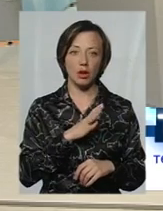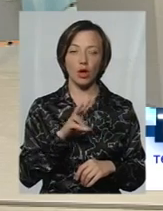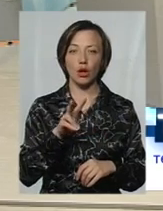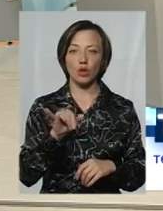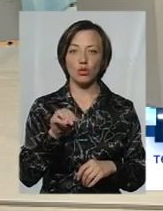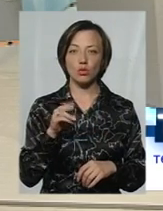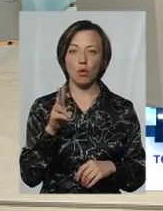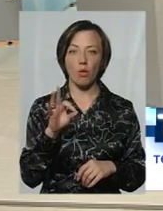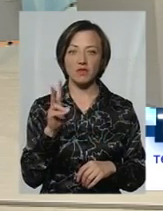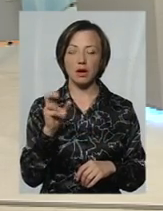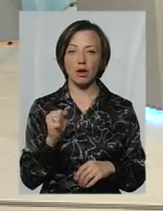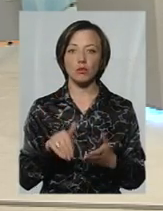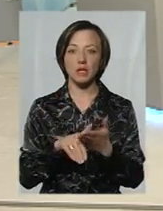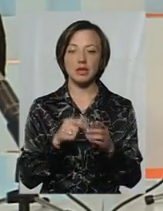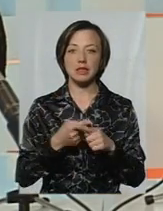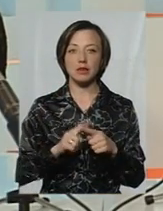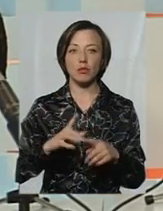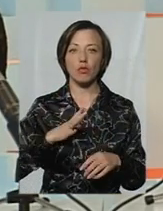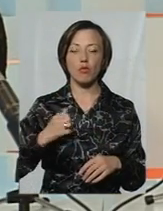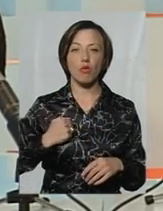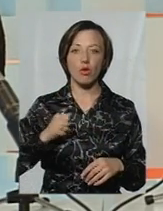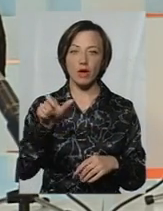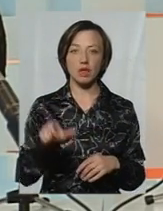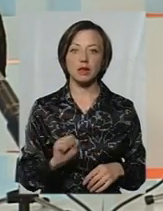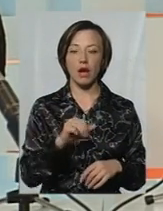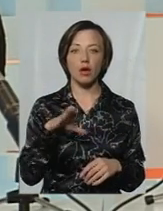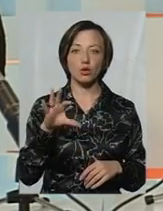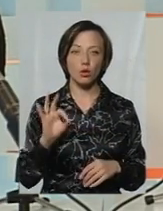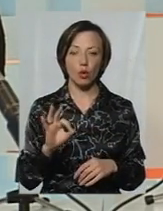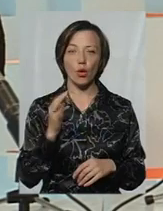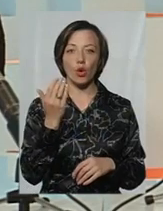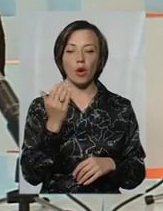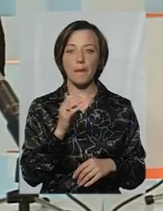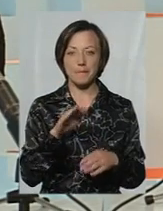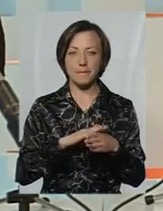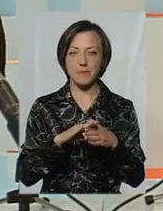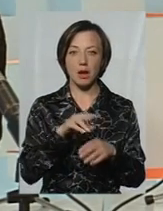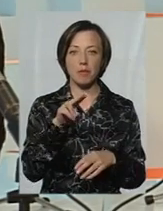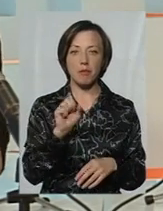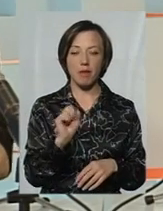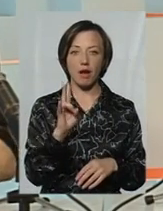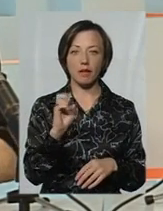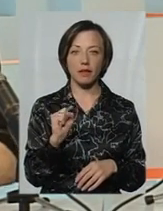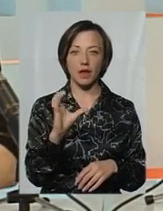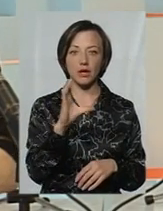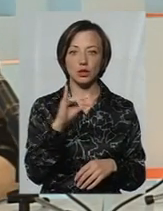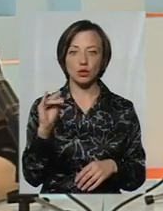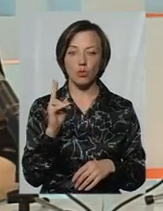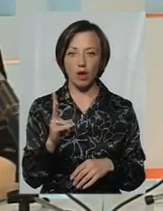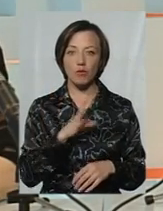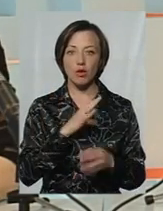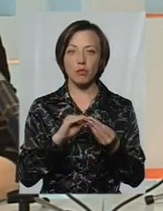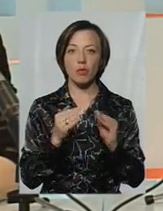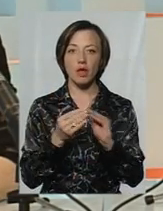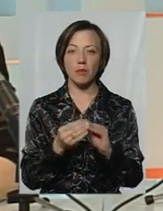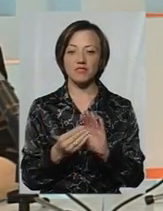Лутковська дуже допомогла. Це був боєць АТО Андрій Панасюк. Йому там у нього були проблеми з встановленням інвалідності